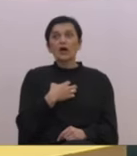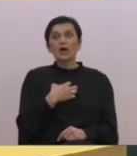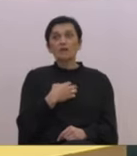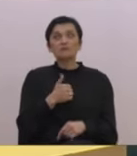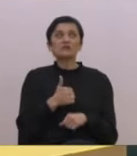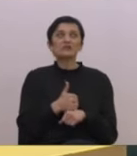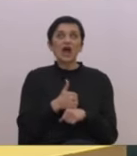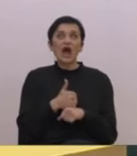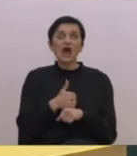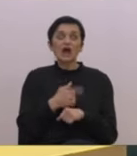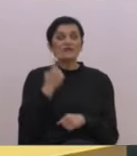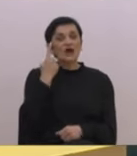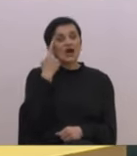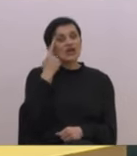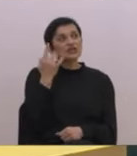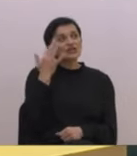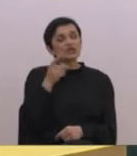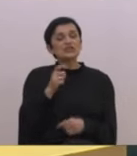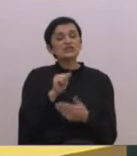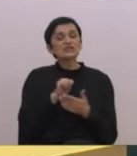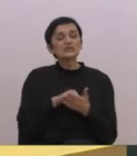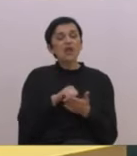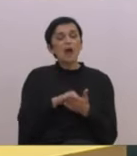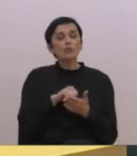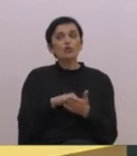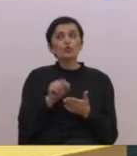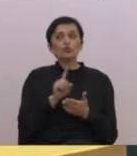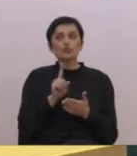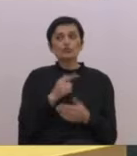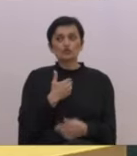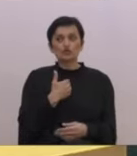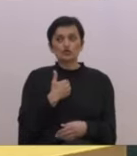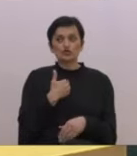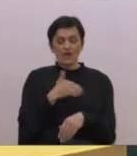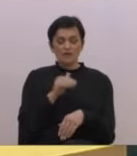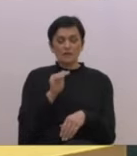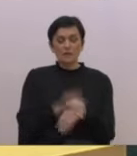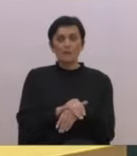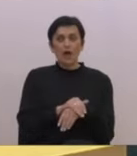მთავარი ასე ვთქვათ იდეოლოგიური საფუძველი იმის, რომ ჩვენ ფაქტობრივად